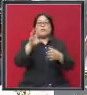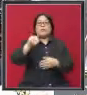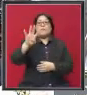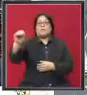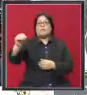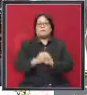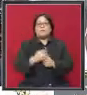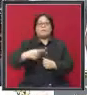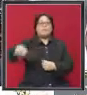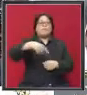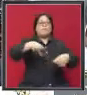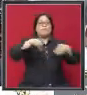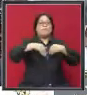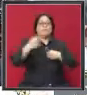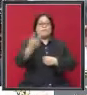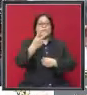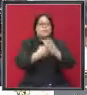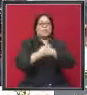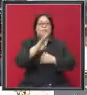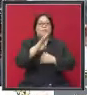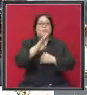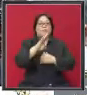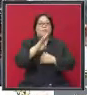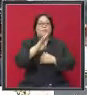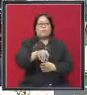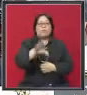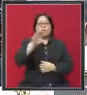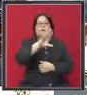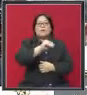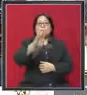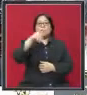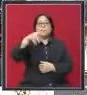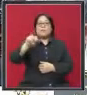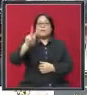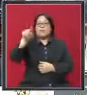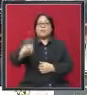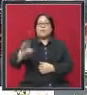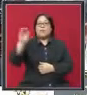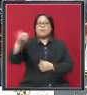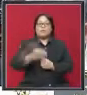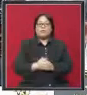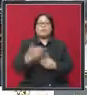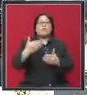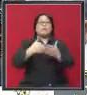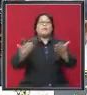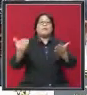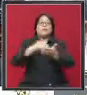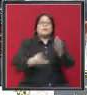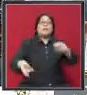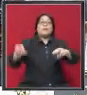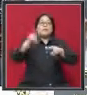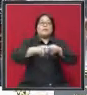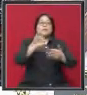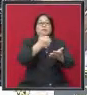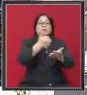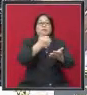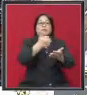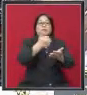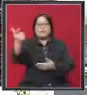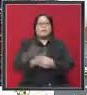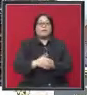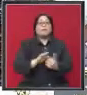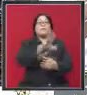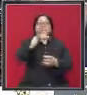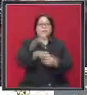M40. Mereka telah menerima kedua-dua BPN 1.0 dan BPN 2.0 ini. Sebelum lagi ditambah dengan bantuan-bantuan lain